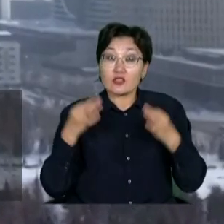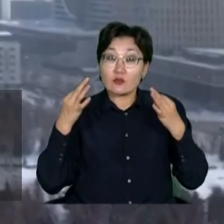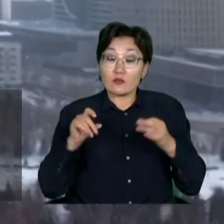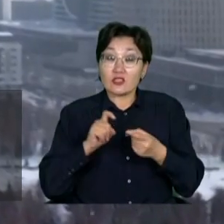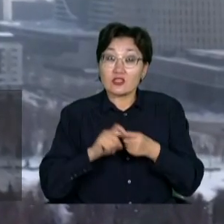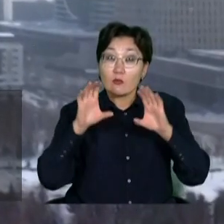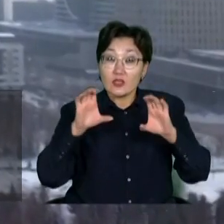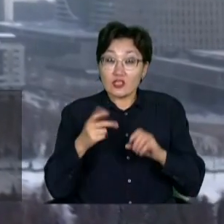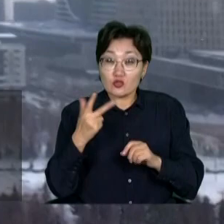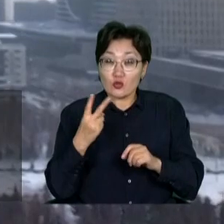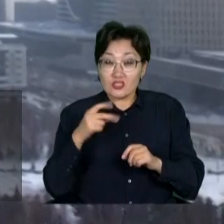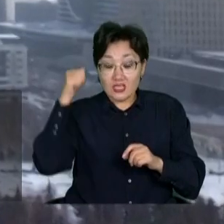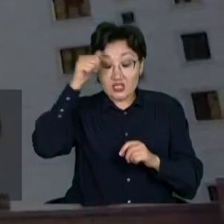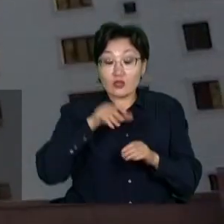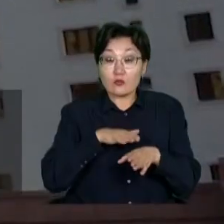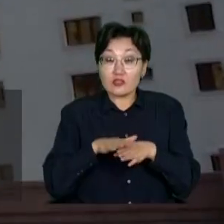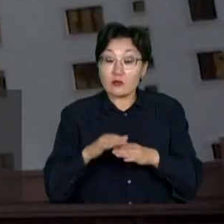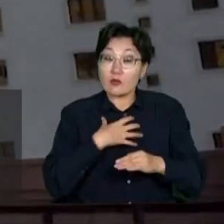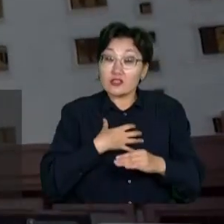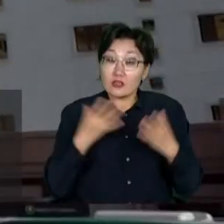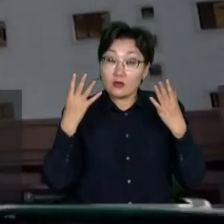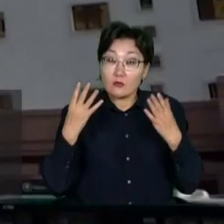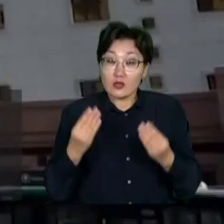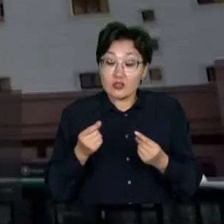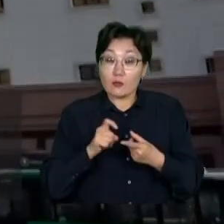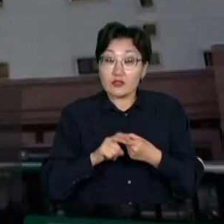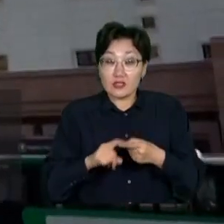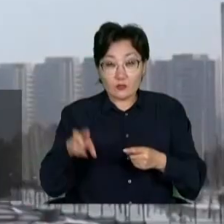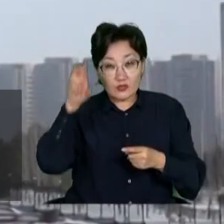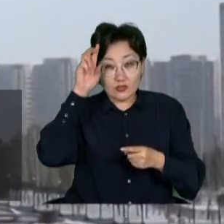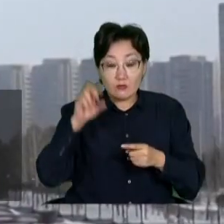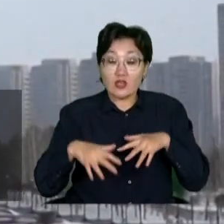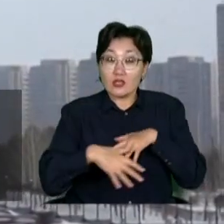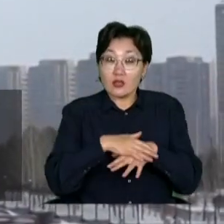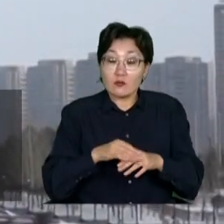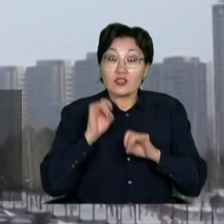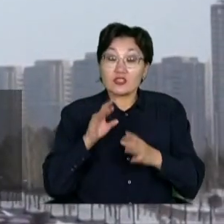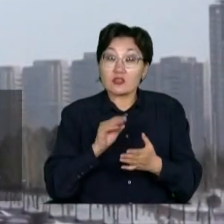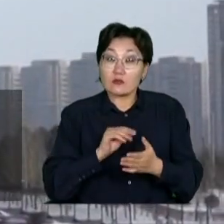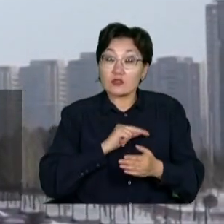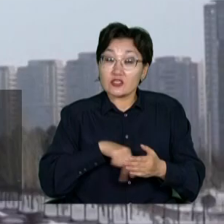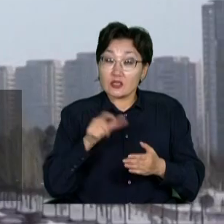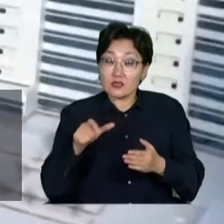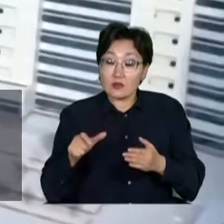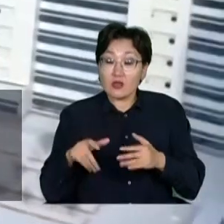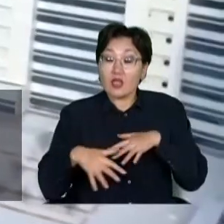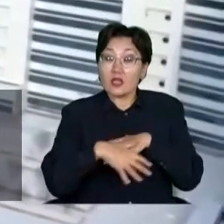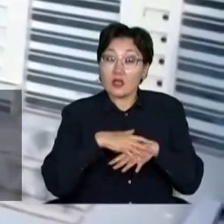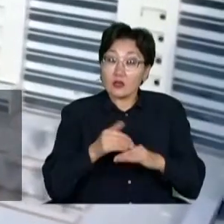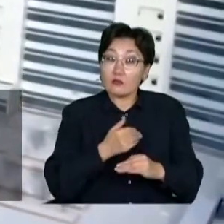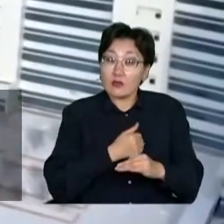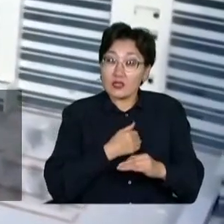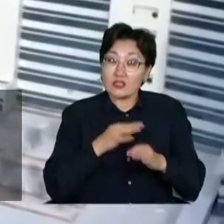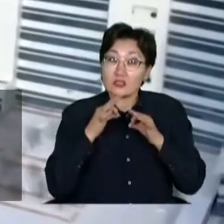туралы заңға 32 жыл толады. Айтулы дата қарсаңында мемлекет пен қоғам қайраткерлері де елге деген жылы лебізін білдіруден